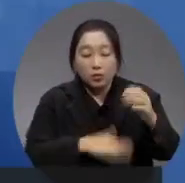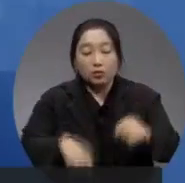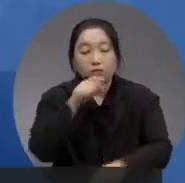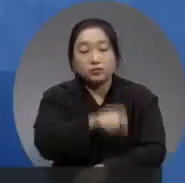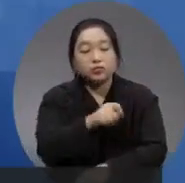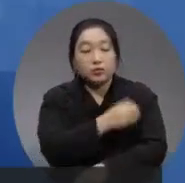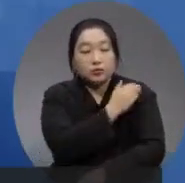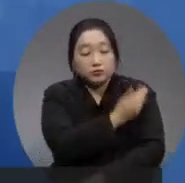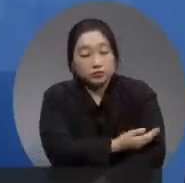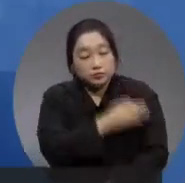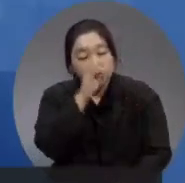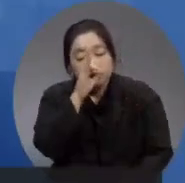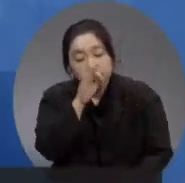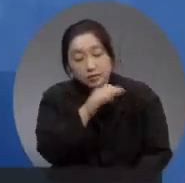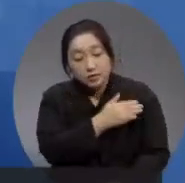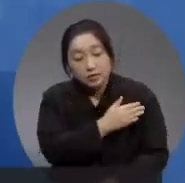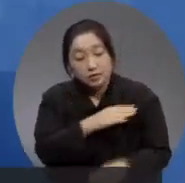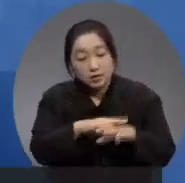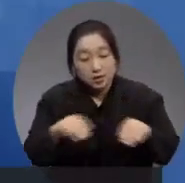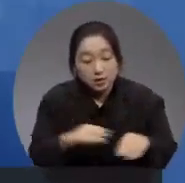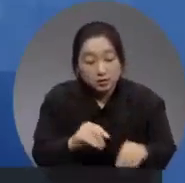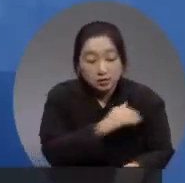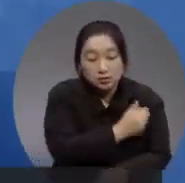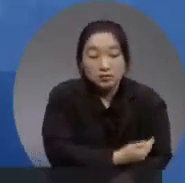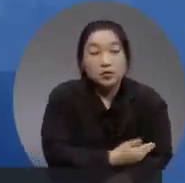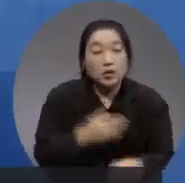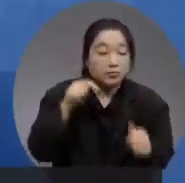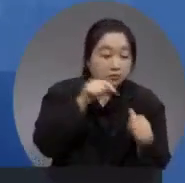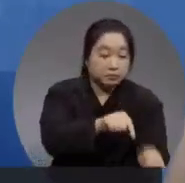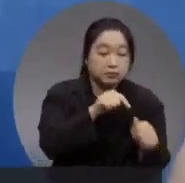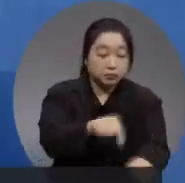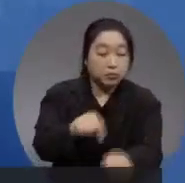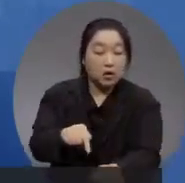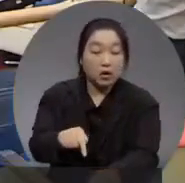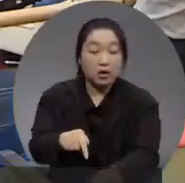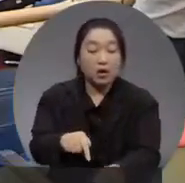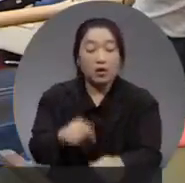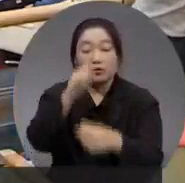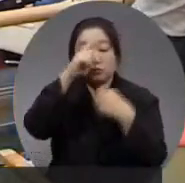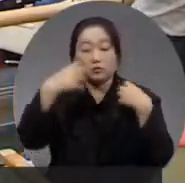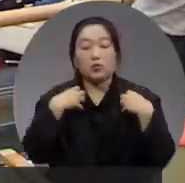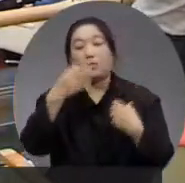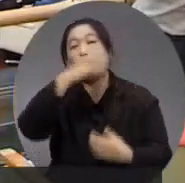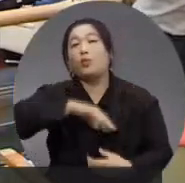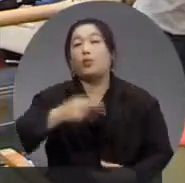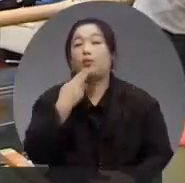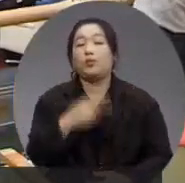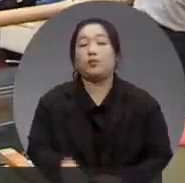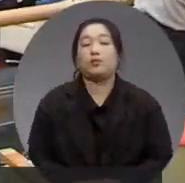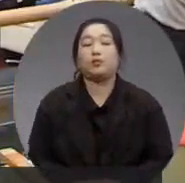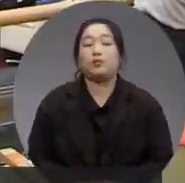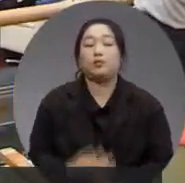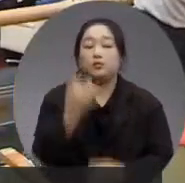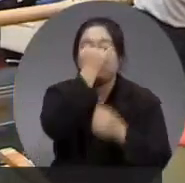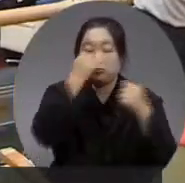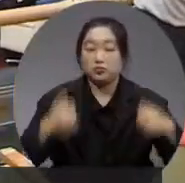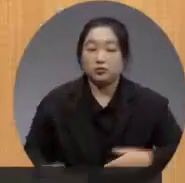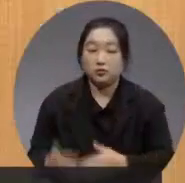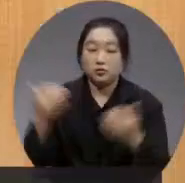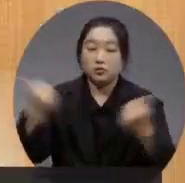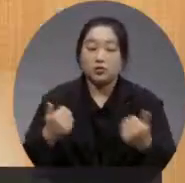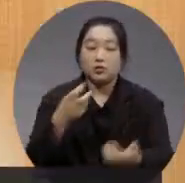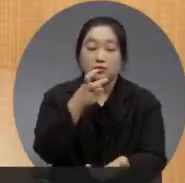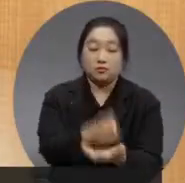요구한다면 정부에 어떠한 대책도 효과를 거둘 수 없을 것이다 충북도 의회는 참사 이후 처음으로 관련